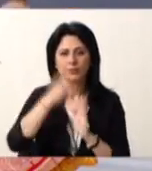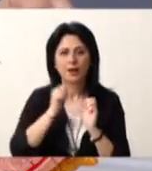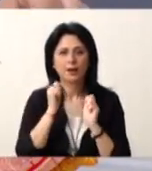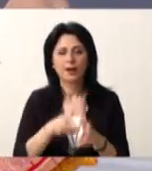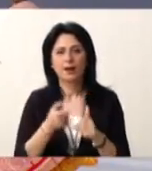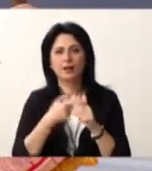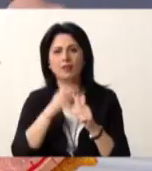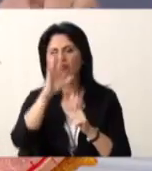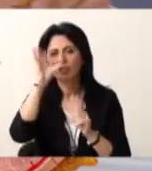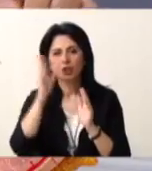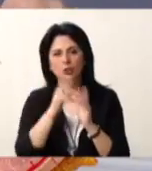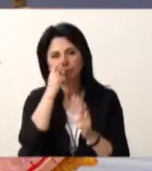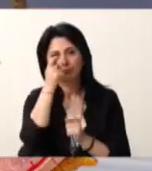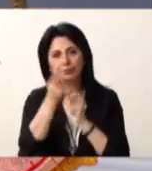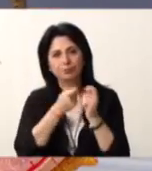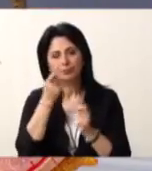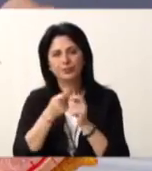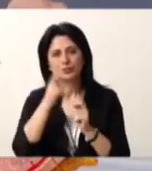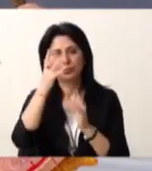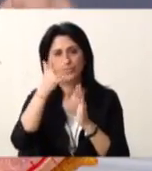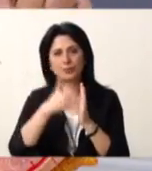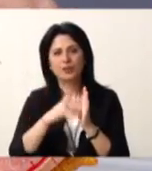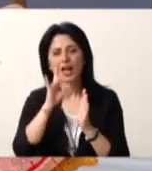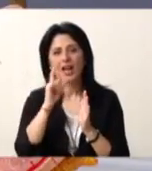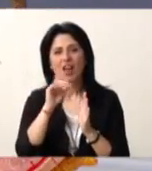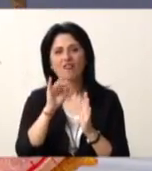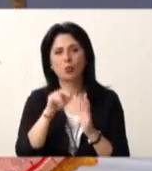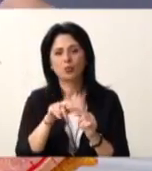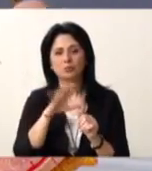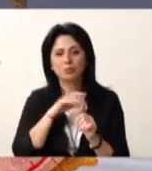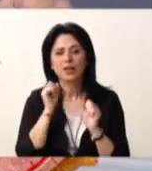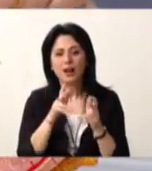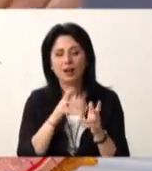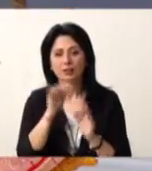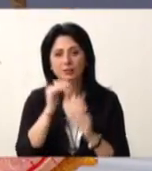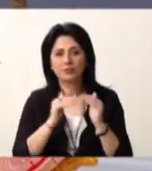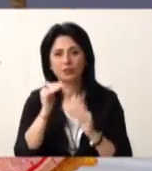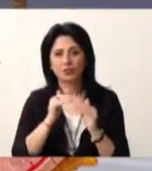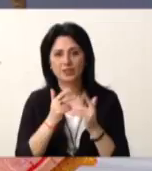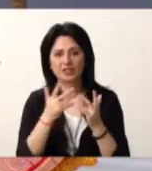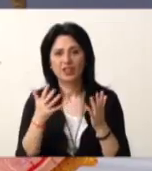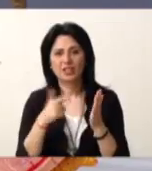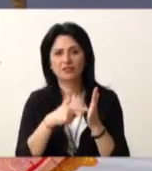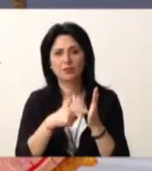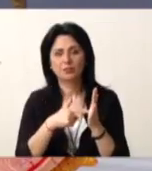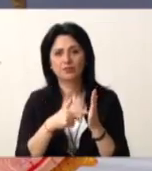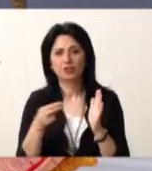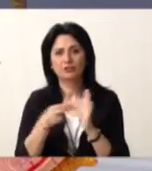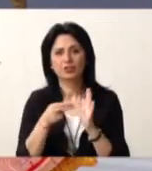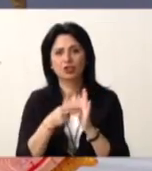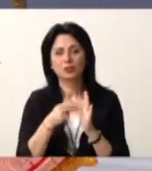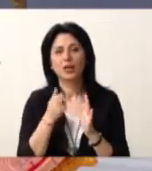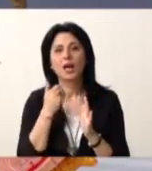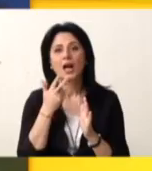გაწმენდა, ამდენად სულაც მოხდა ამ რეფლუქსზე პასუხი საყლაპავის და სხვადასხვა კიდე იქ მაგალ ფუნქცია, რომელიც